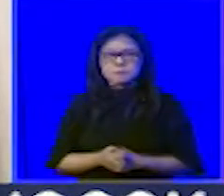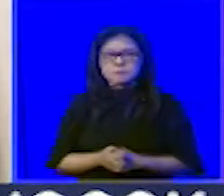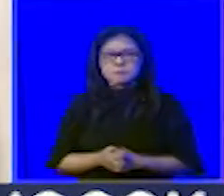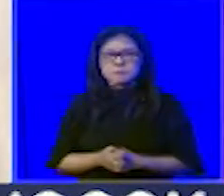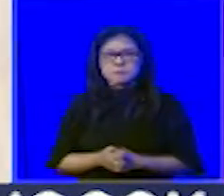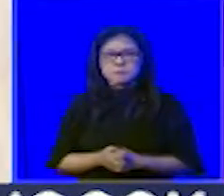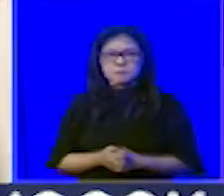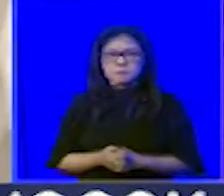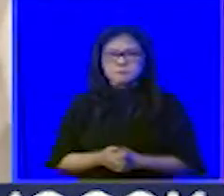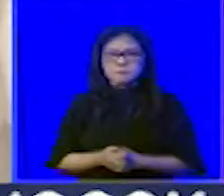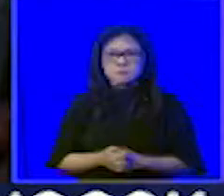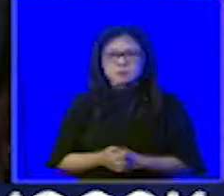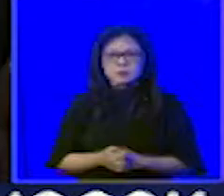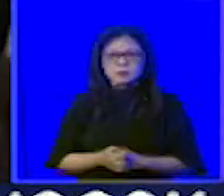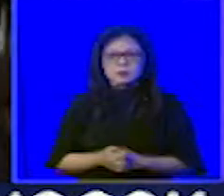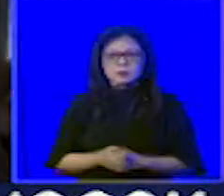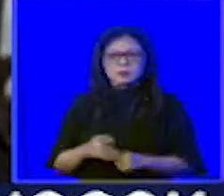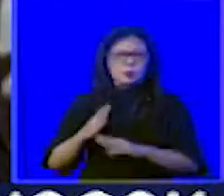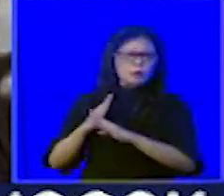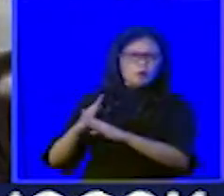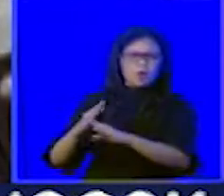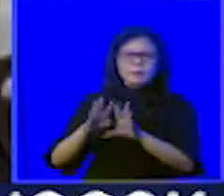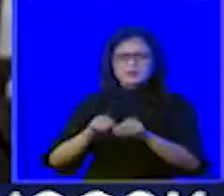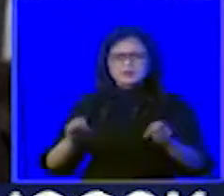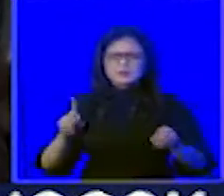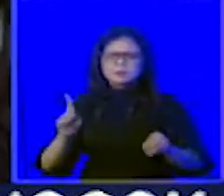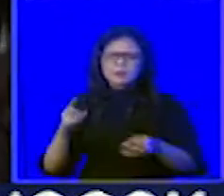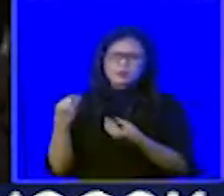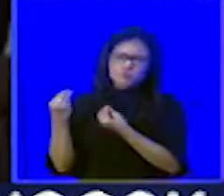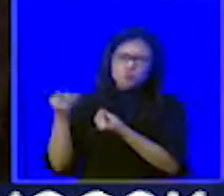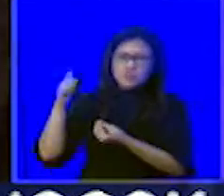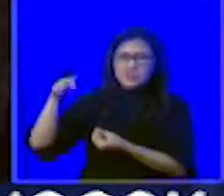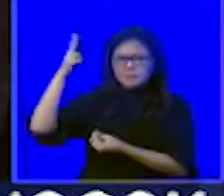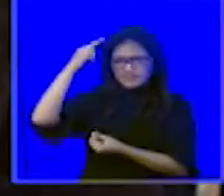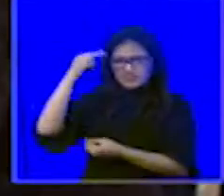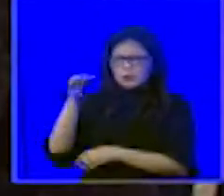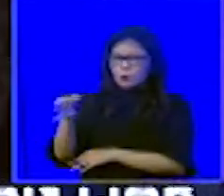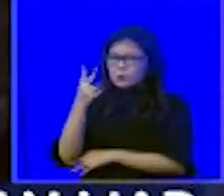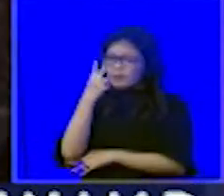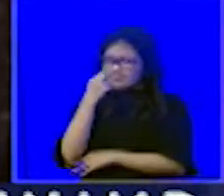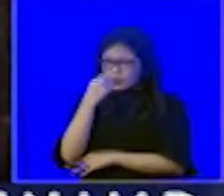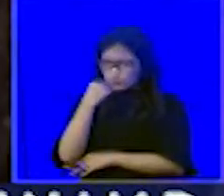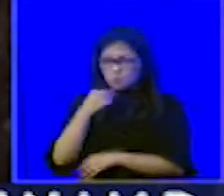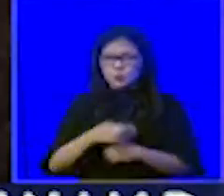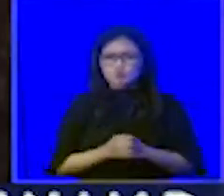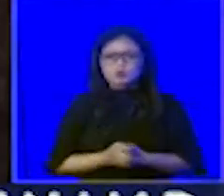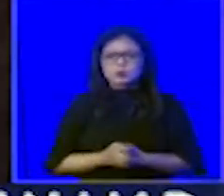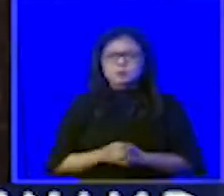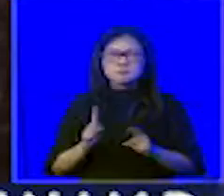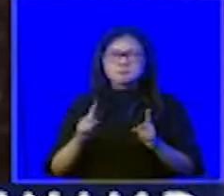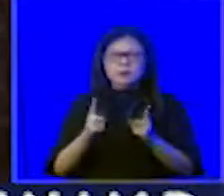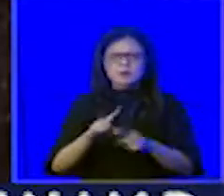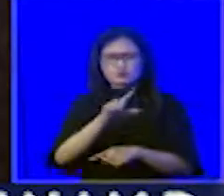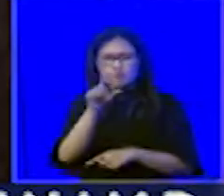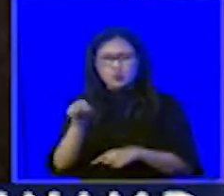Aksi mogok kerja dilakukan hingga adanya kejelasan dari Pemkot Bandung. Mereka mengaku telah 11 bulan bekerja tanpa adanya perhatian.